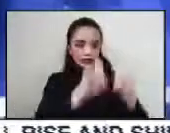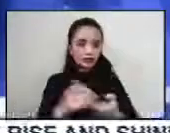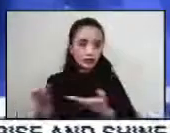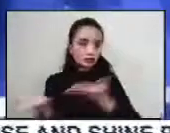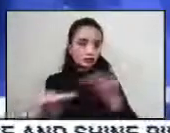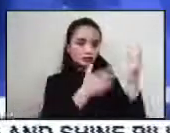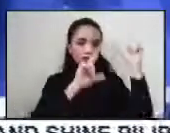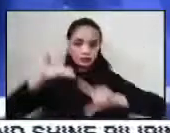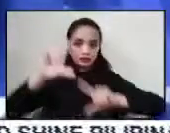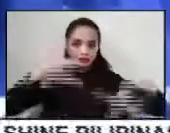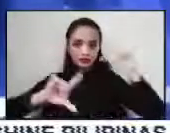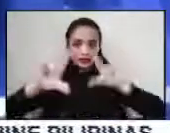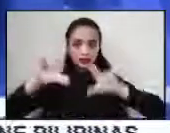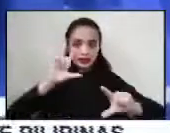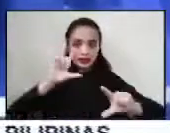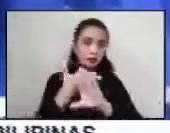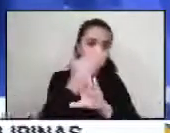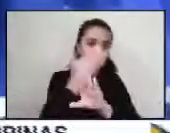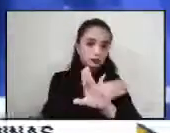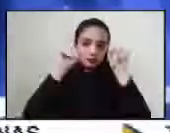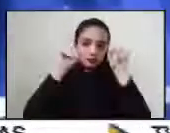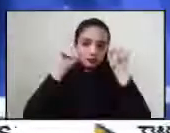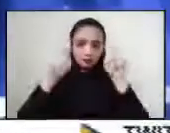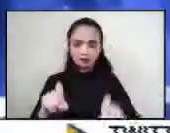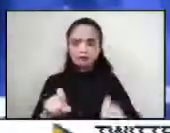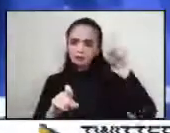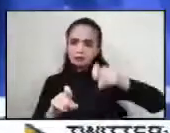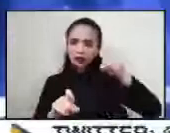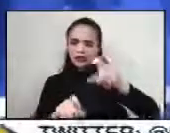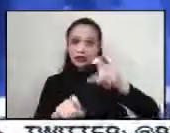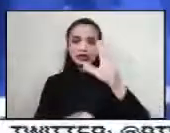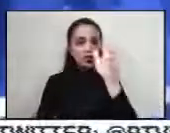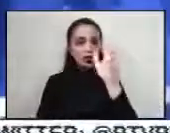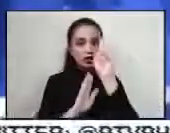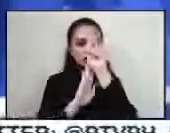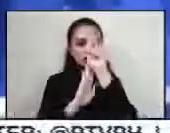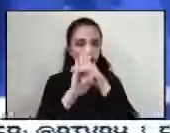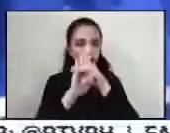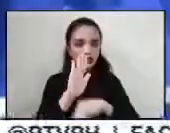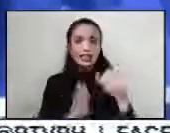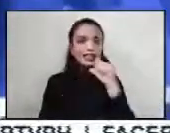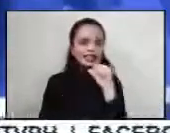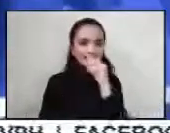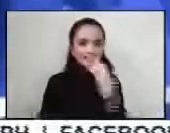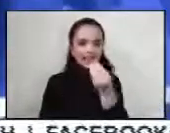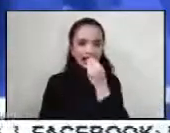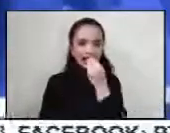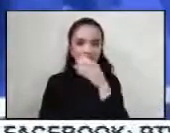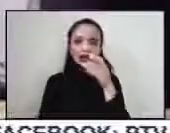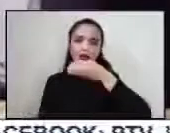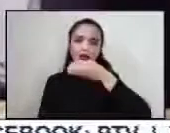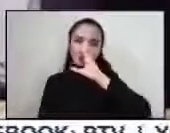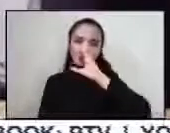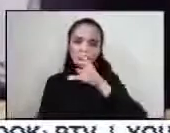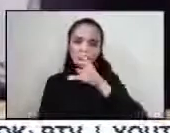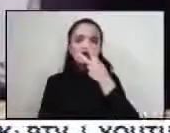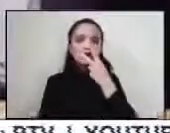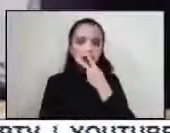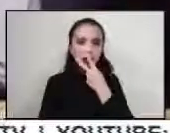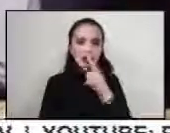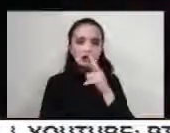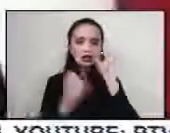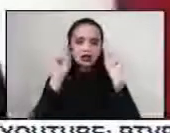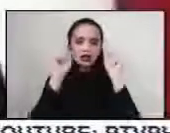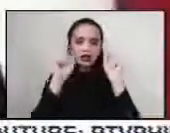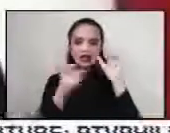Pangulong Rodrigo Duterte sa kanyang public address ang paggamit ng saliva o laway para sa testing ng COVID-19. Ayon naman sa Department